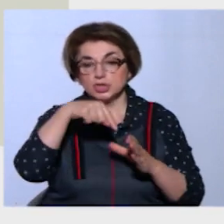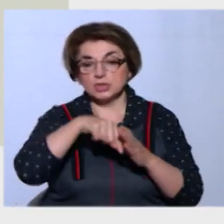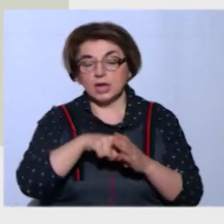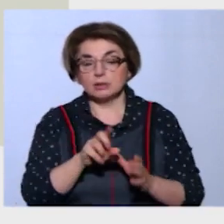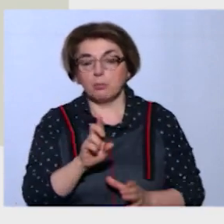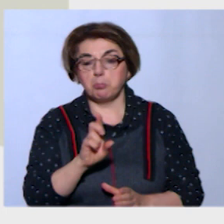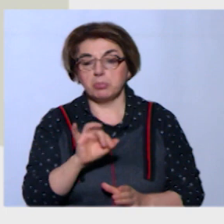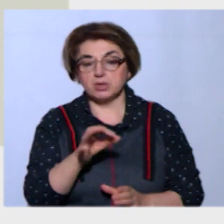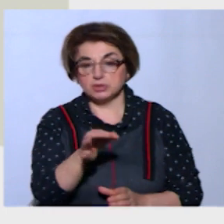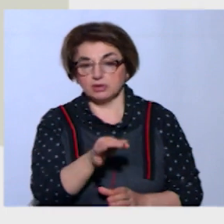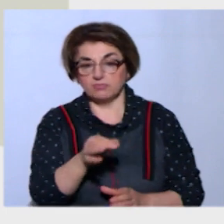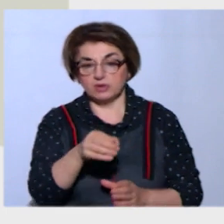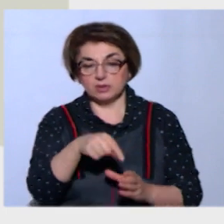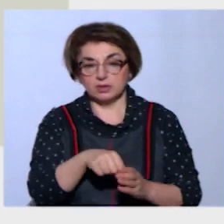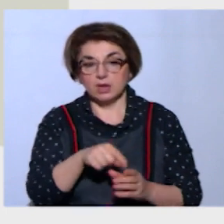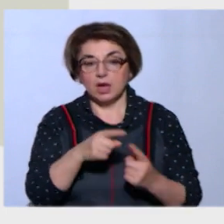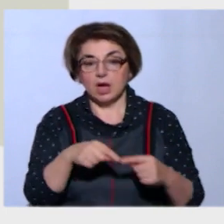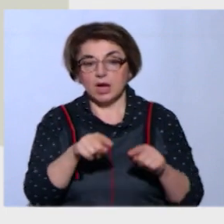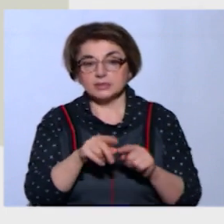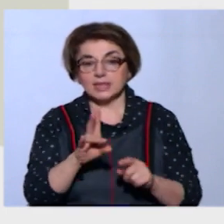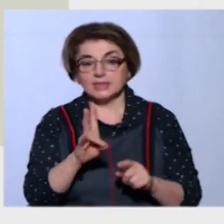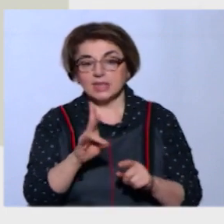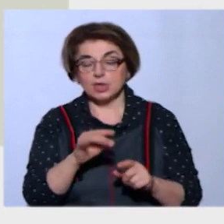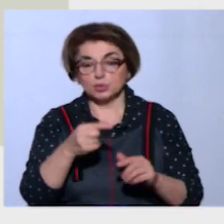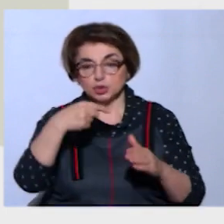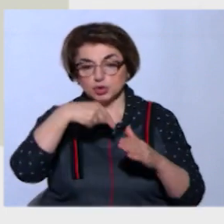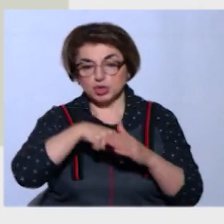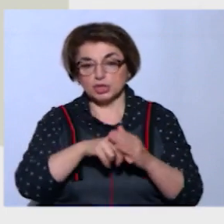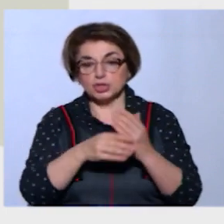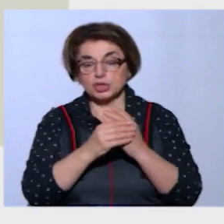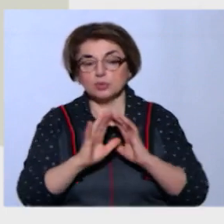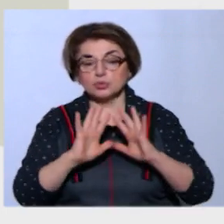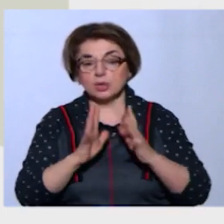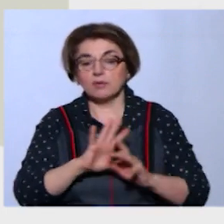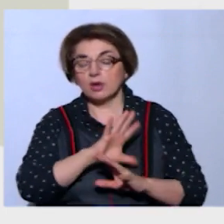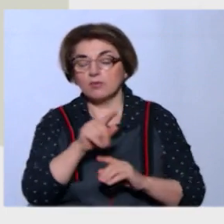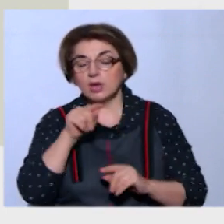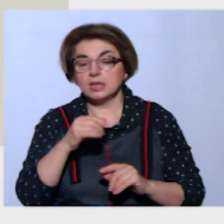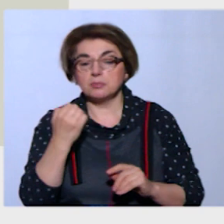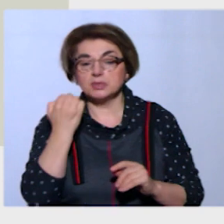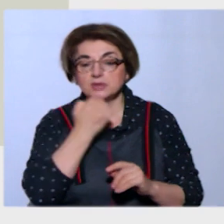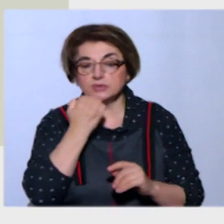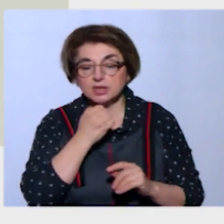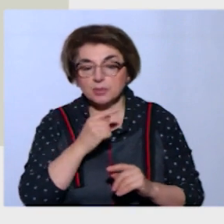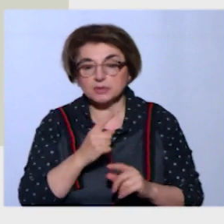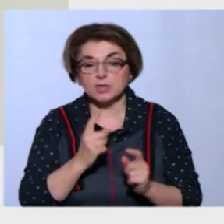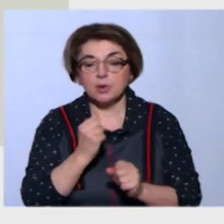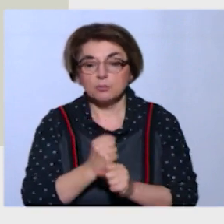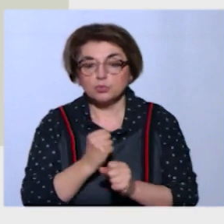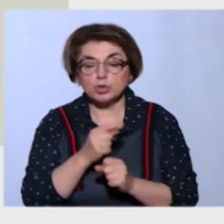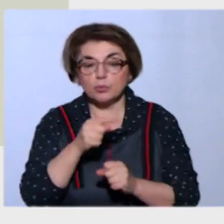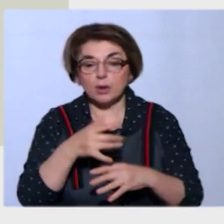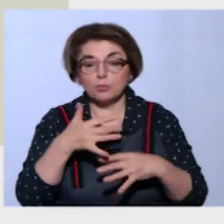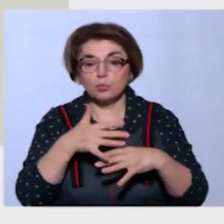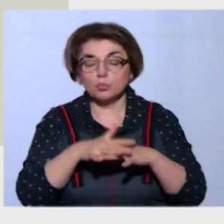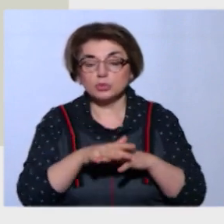ეს არის ბირთვი, და ასევე ნეირონის სხეულში ხდება ყველა იმ ნივთიერებების სინთეზი, რომელიც ამ